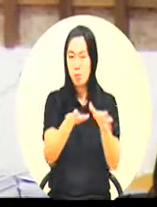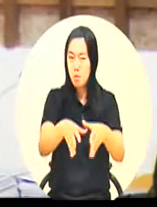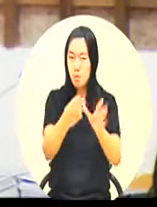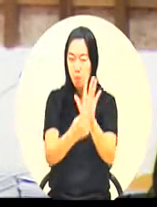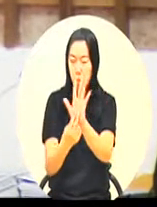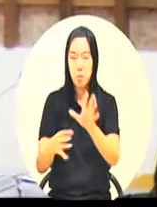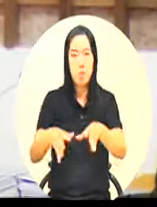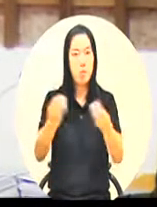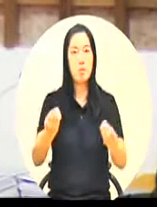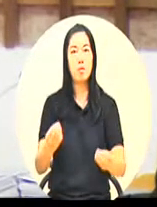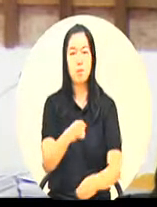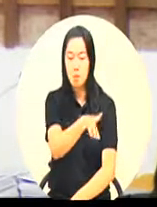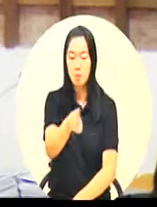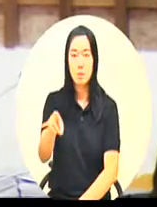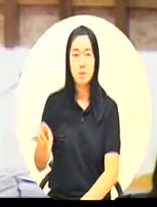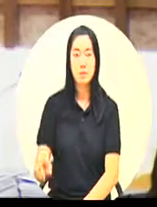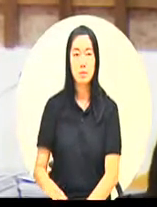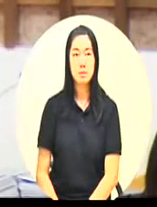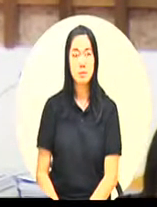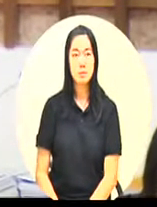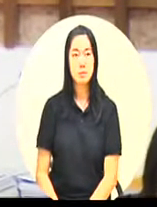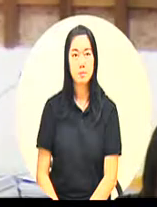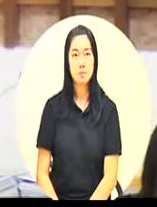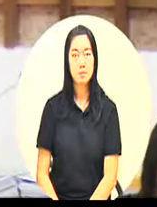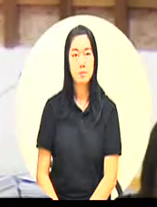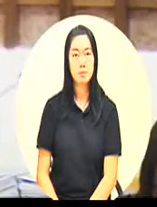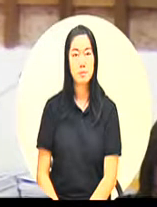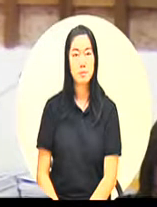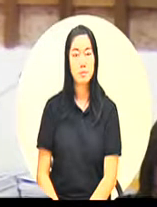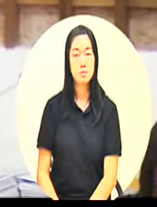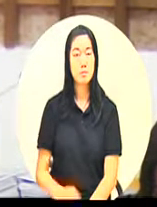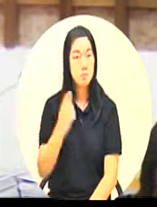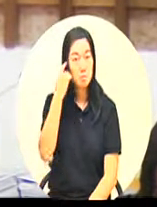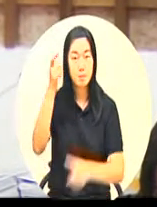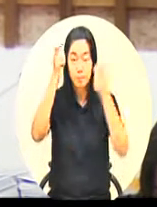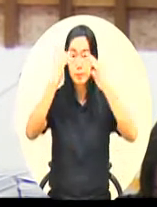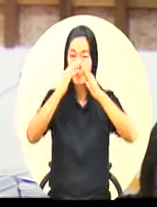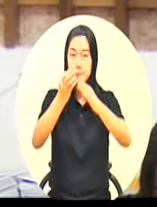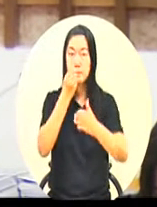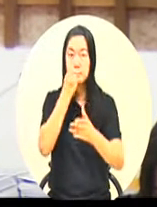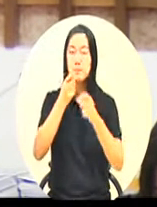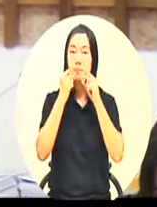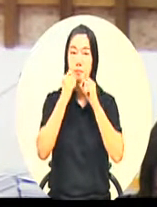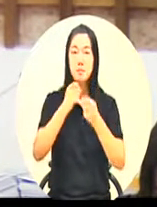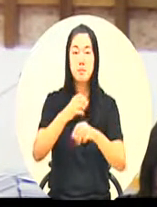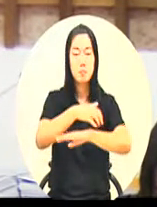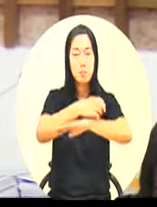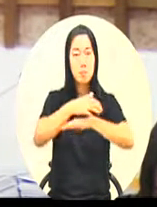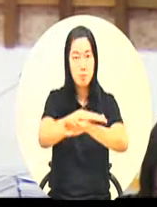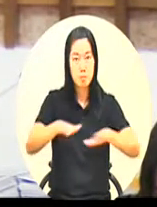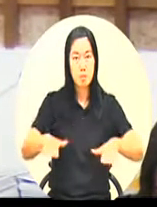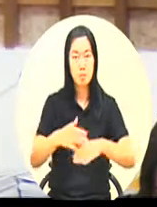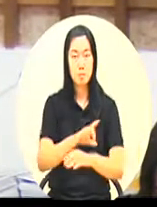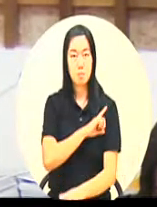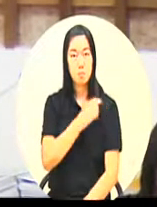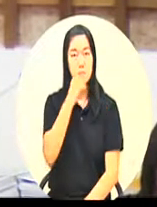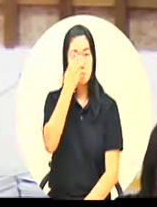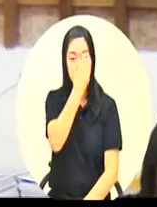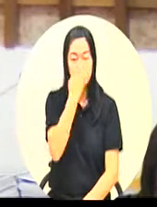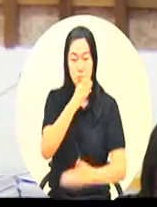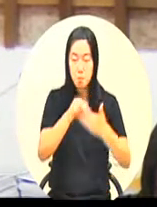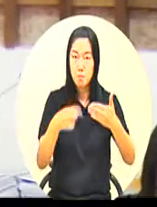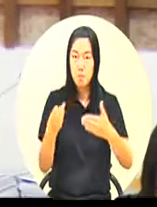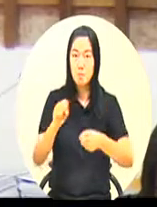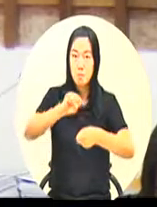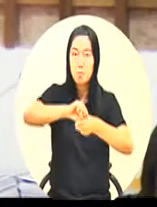以，我们认为说，在高雄市的食品安全卫生管理自治条例里面来增设这